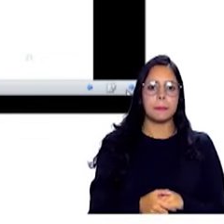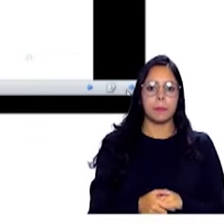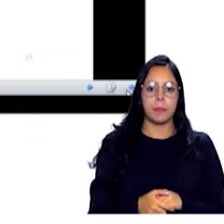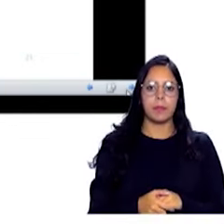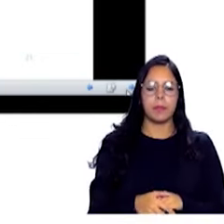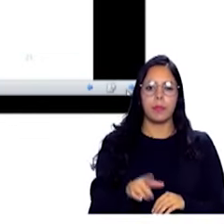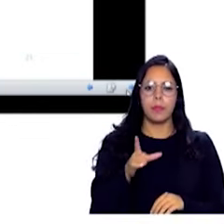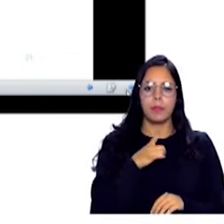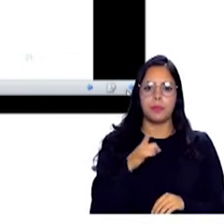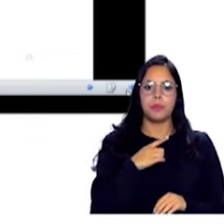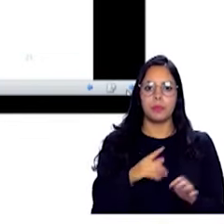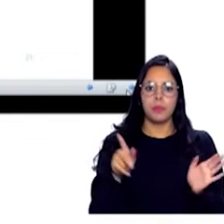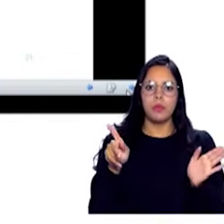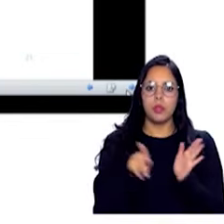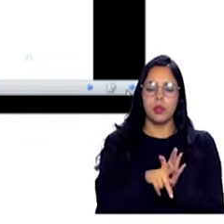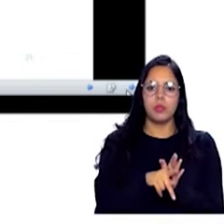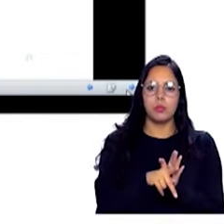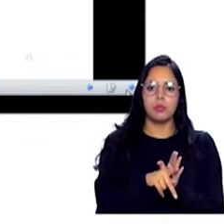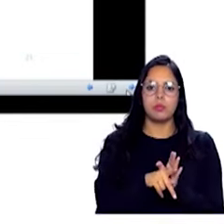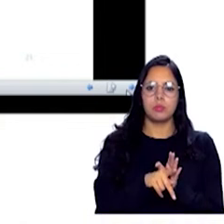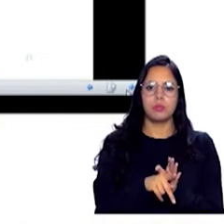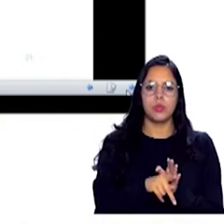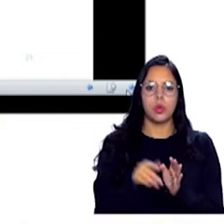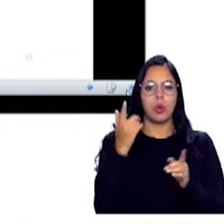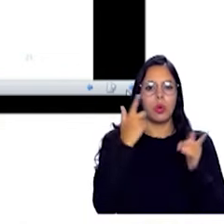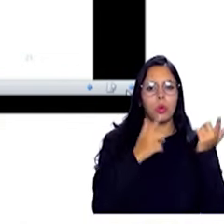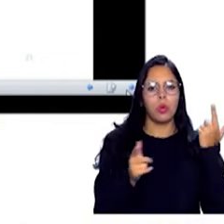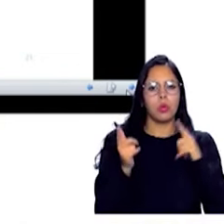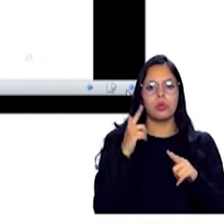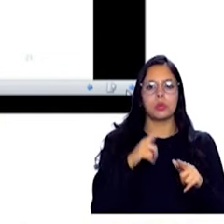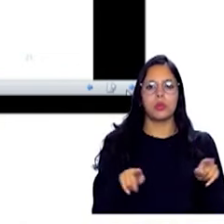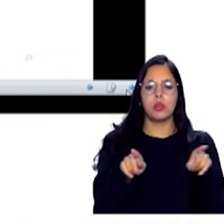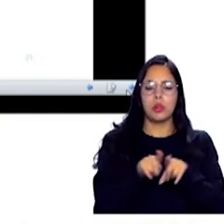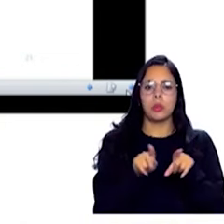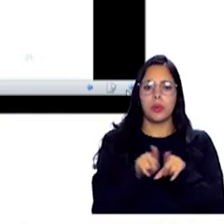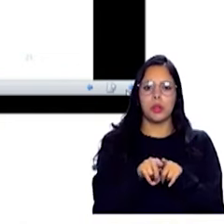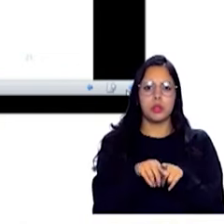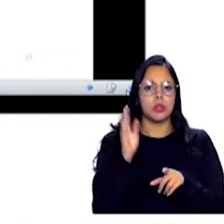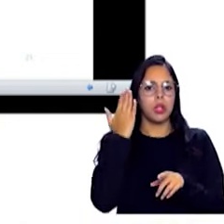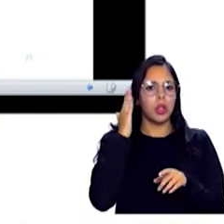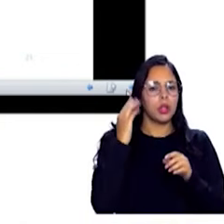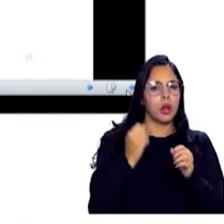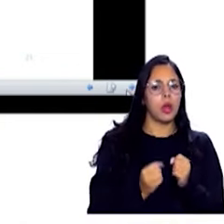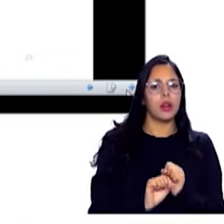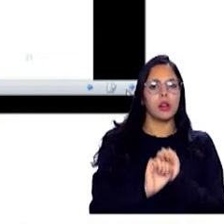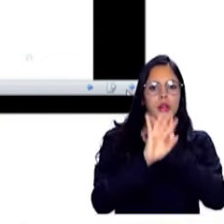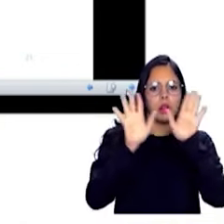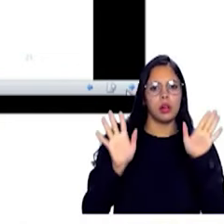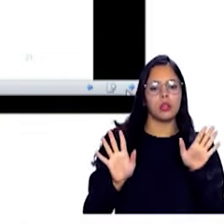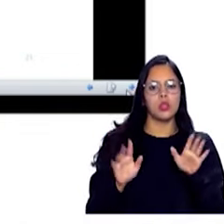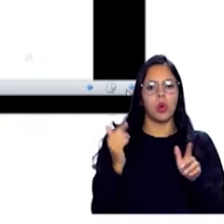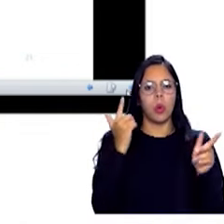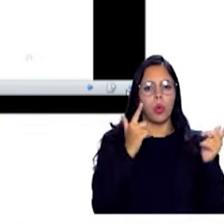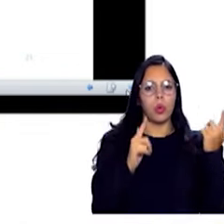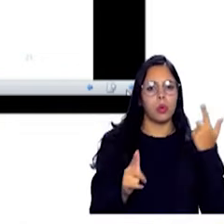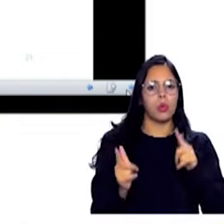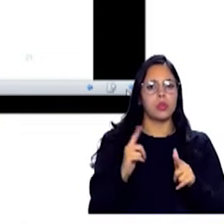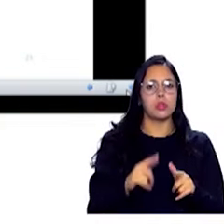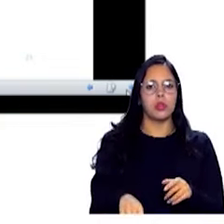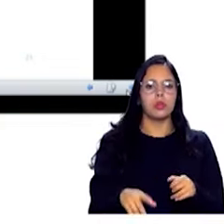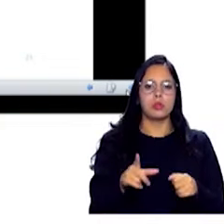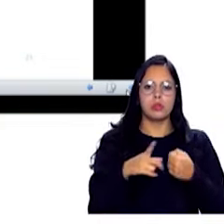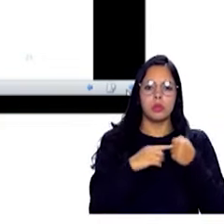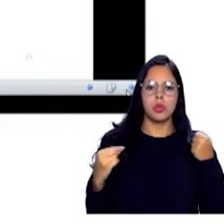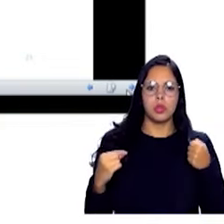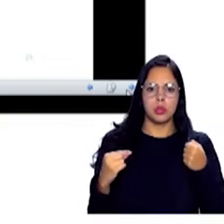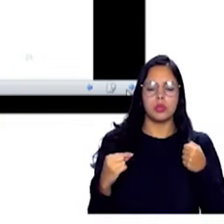altre questioni interpretative anche sulle altre condizioni AD esempio l'articolo 363 Bis richiede anche che la questione